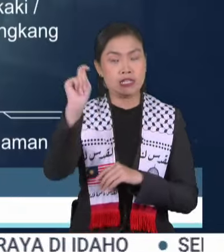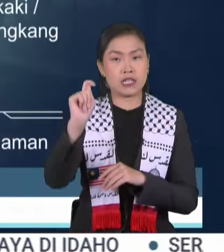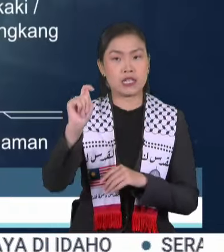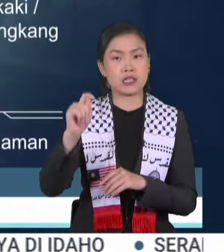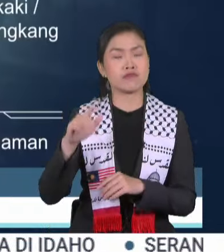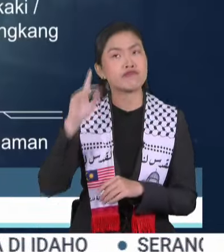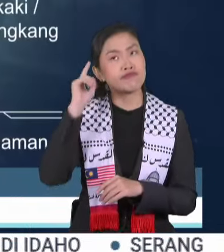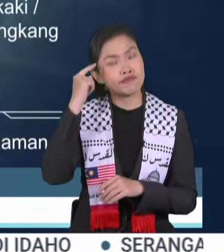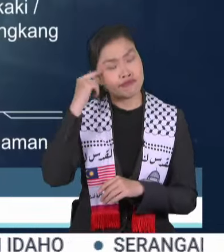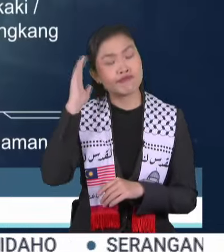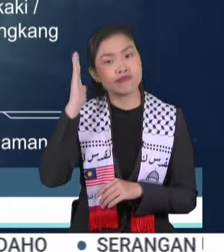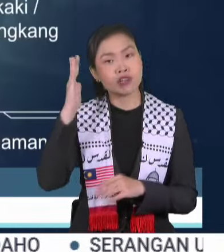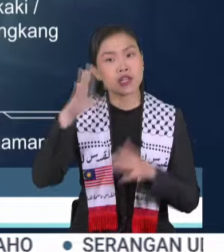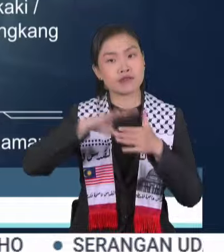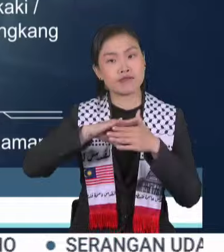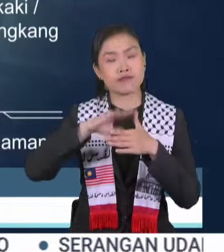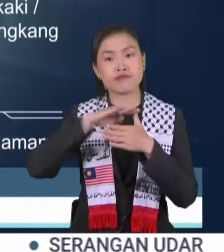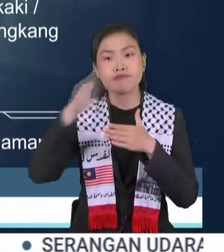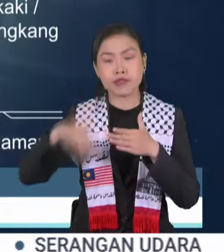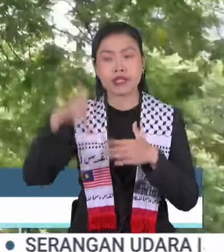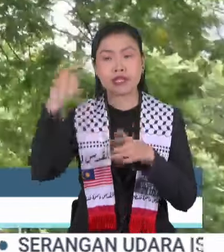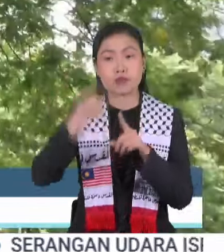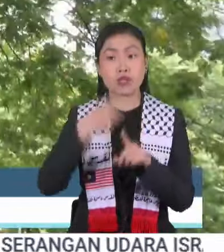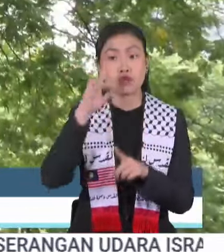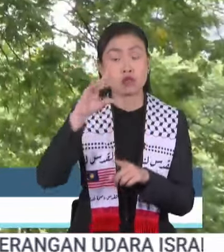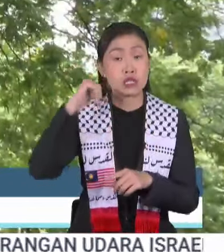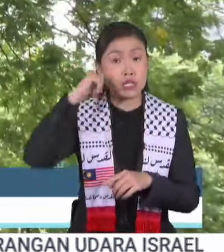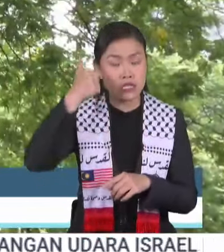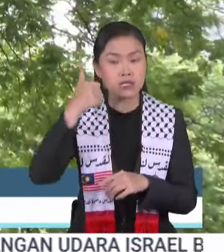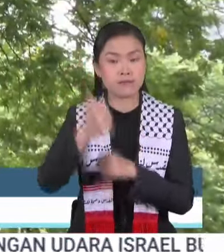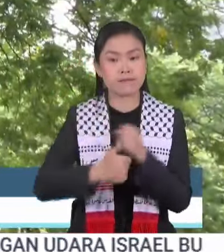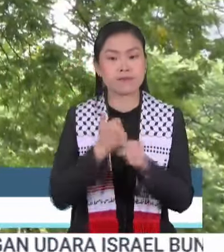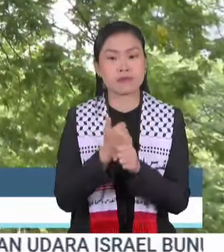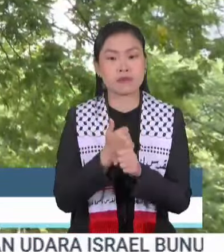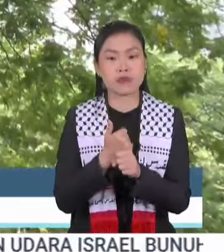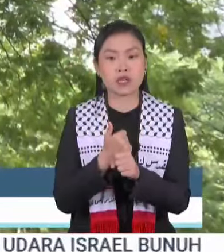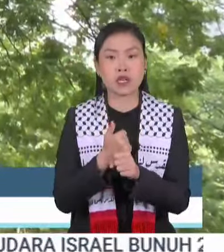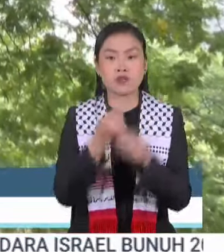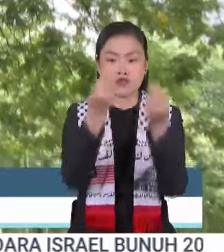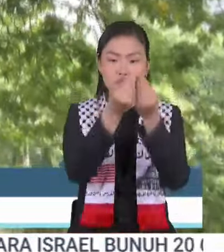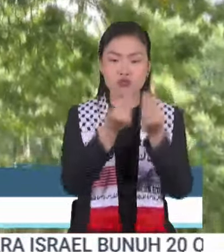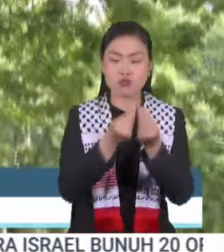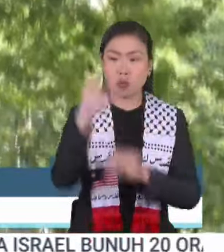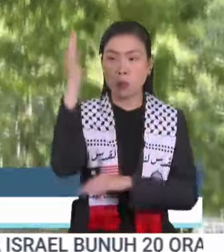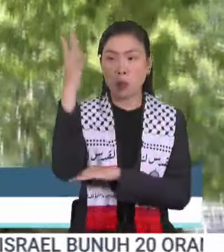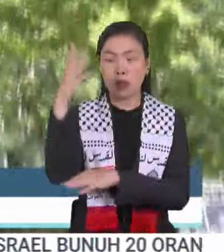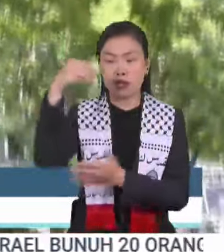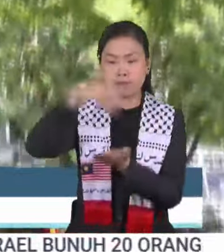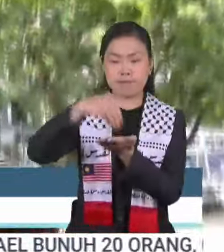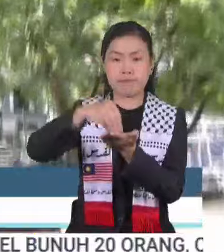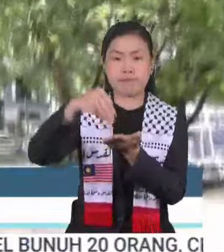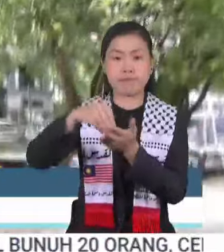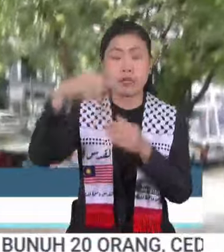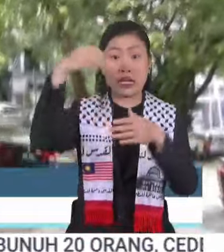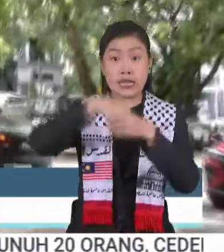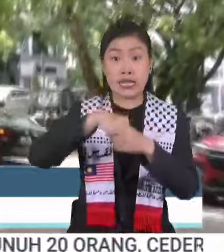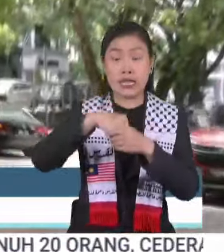depan. Berdasarkan statistik, jumlah pokok yang ditanam di ibu negara adalah sebanyak